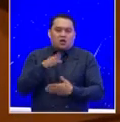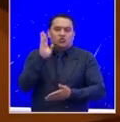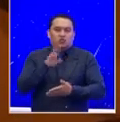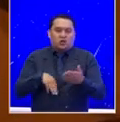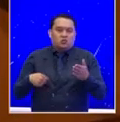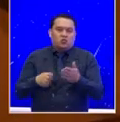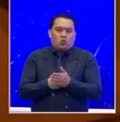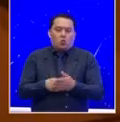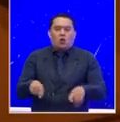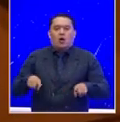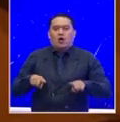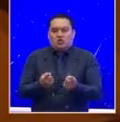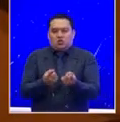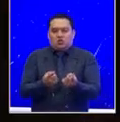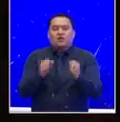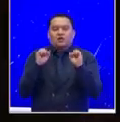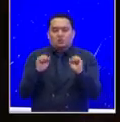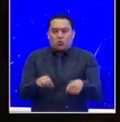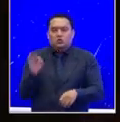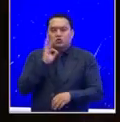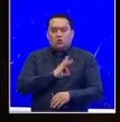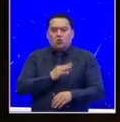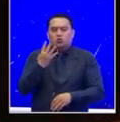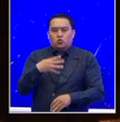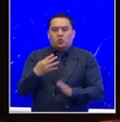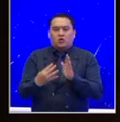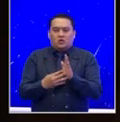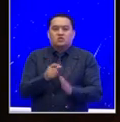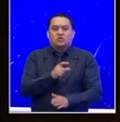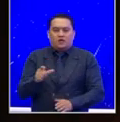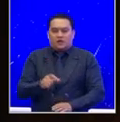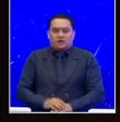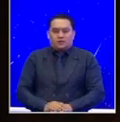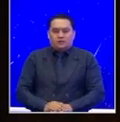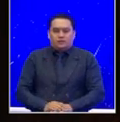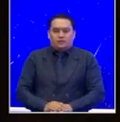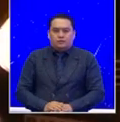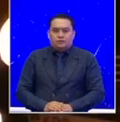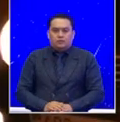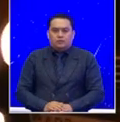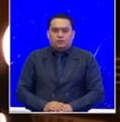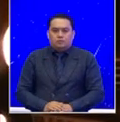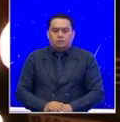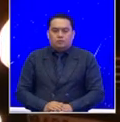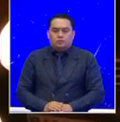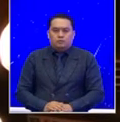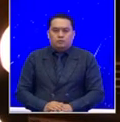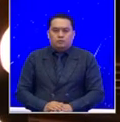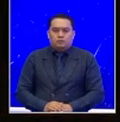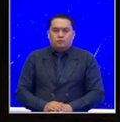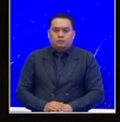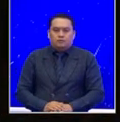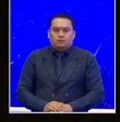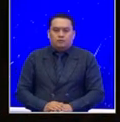до административных арестов, которые уже применены в отношении 49 граждан. Антон Хатиновский, Абзал Нусипов, при содействии пресс-службы департамента